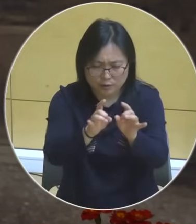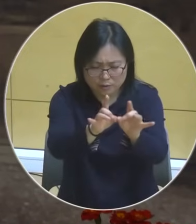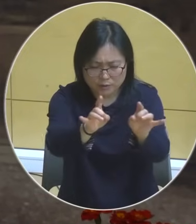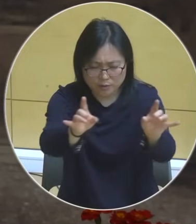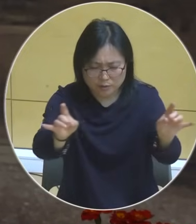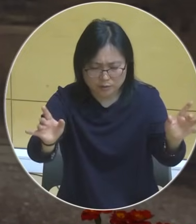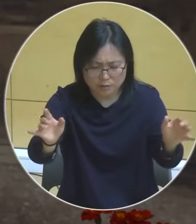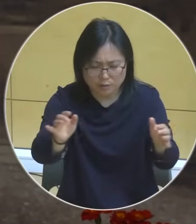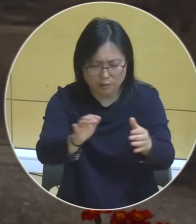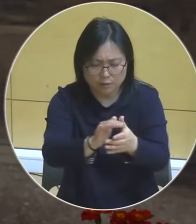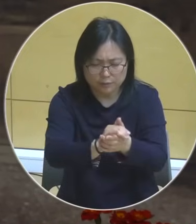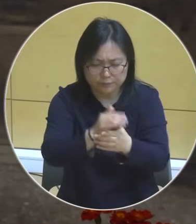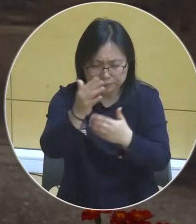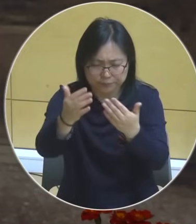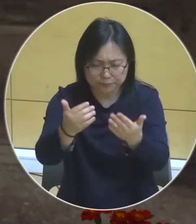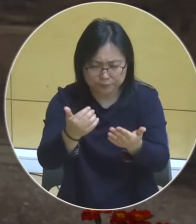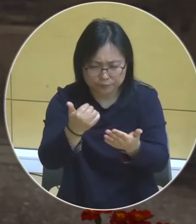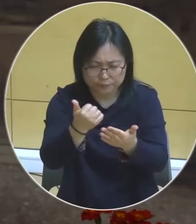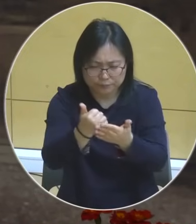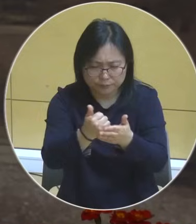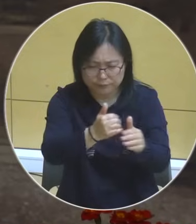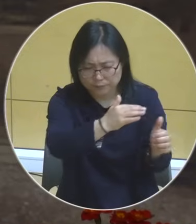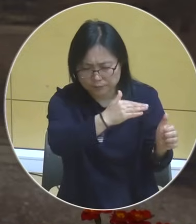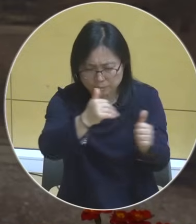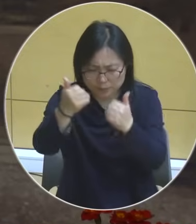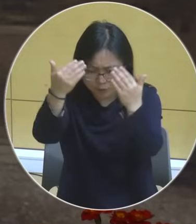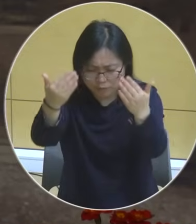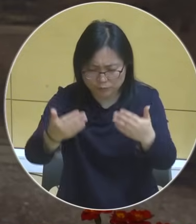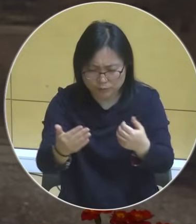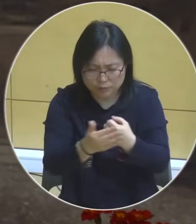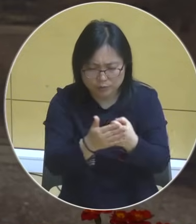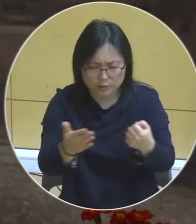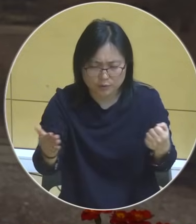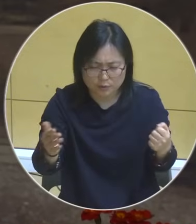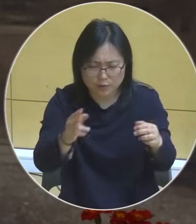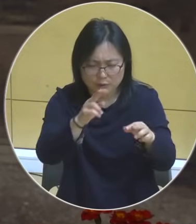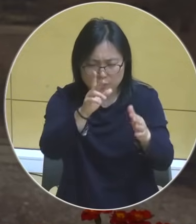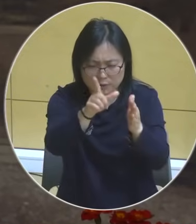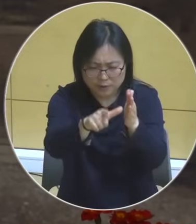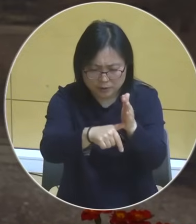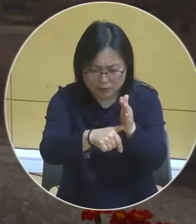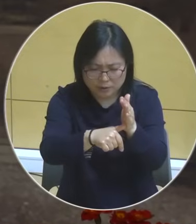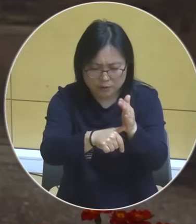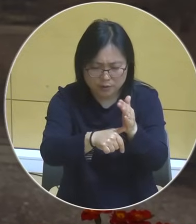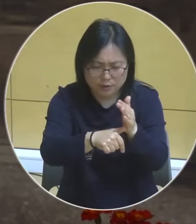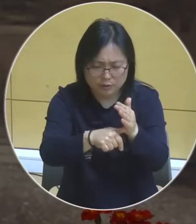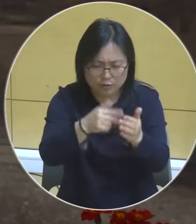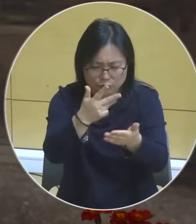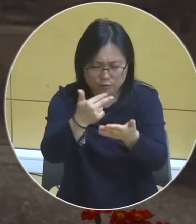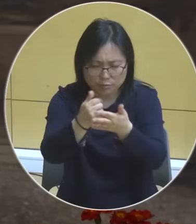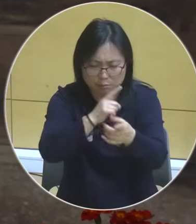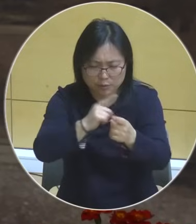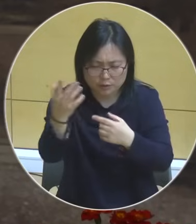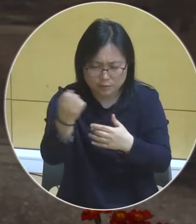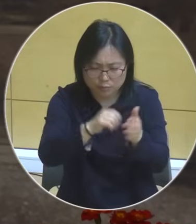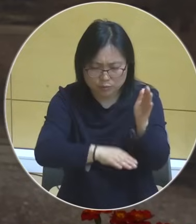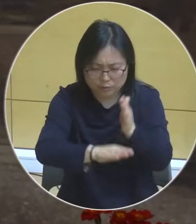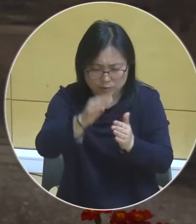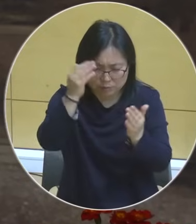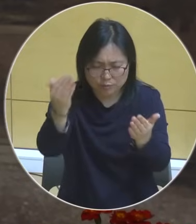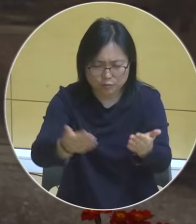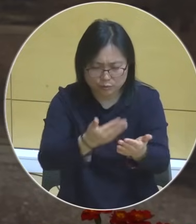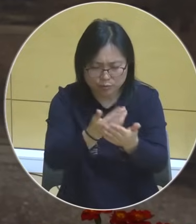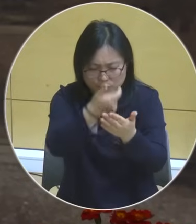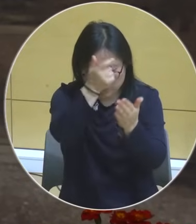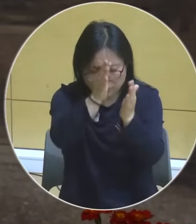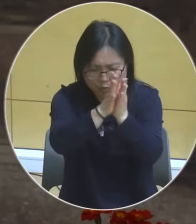분 하나님 이름하여 불러주셨사오니 주님께서 이 시간을 하나님 저들 주의 말씀으로 채워주시고